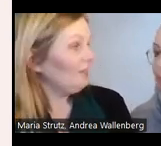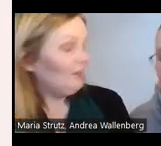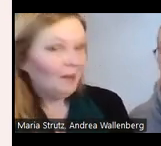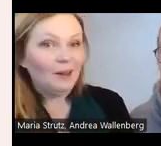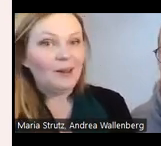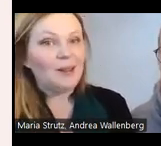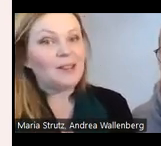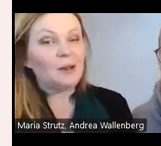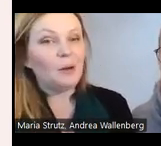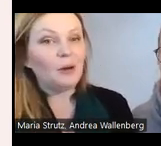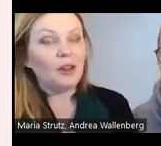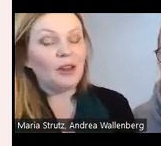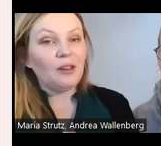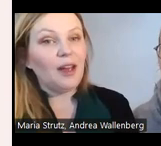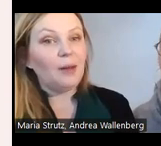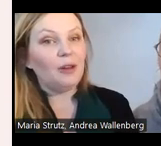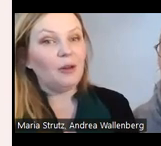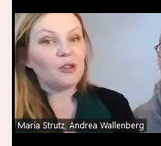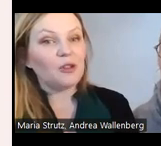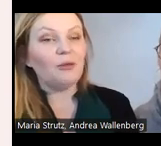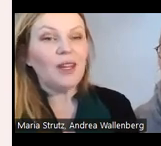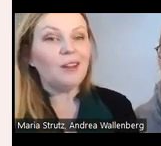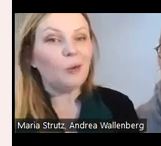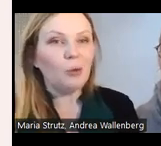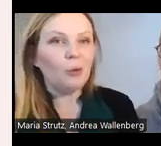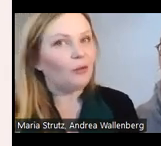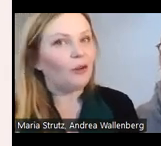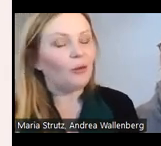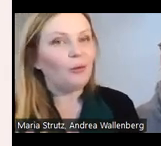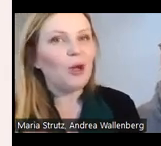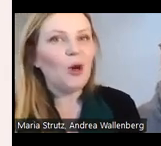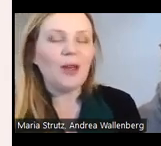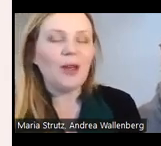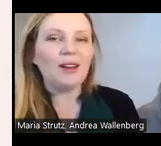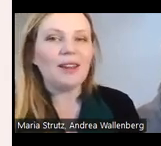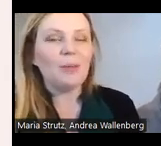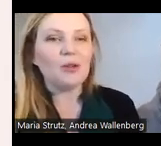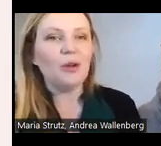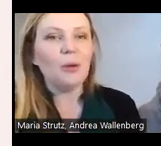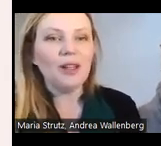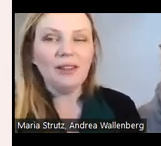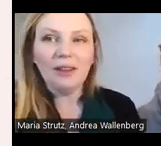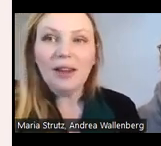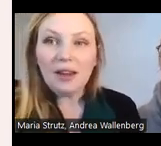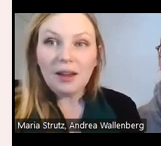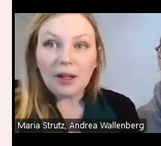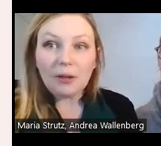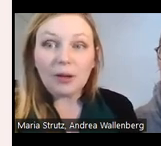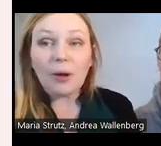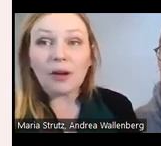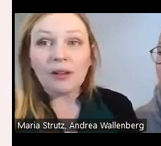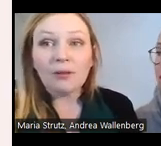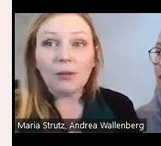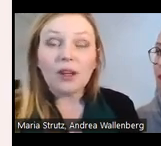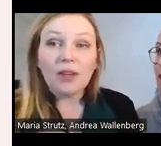tecknar. Mm. Yes. Och här blir det också viktigt och roligt för att bygga upp det här lite basordförrådet. Blir